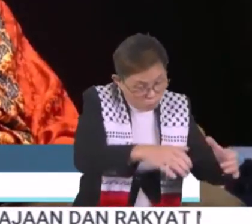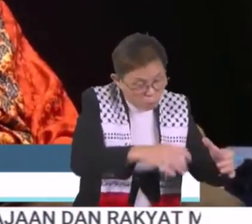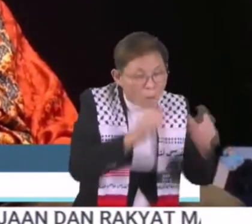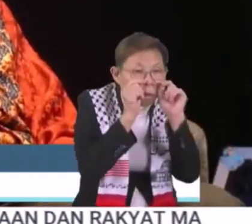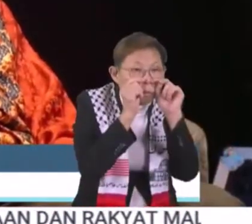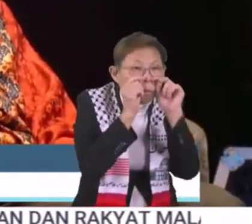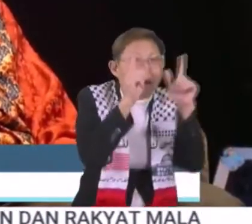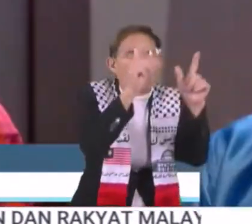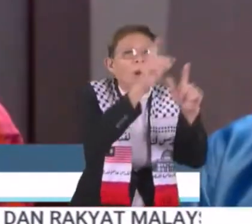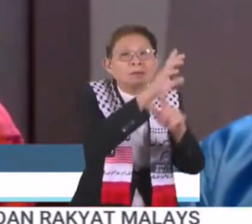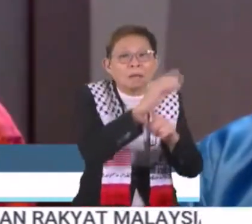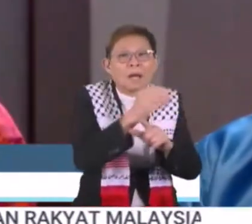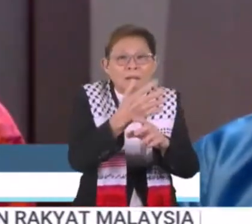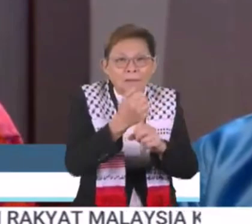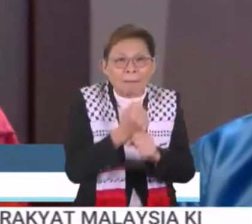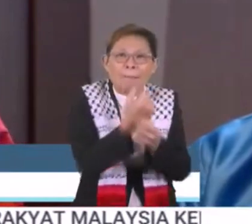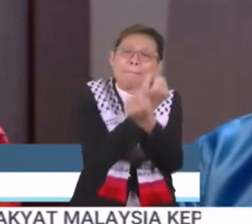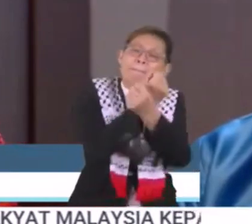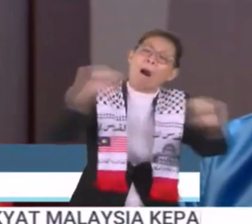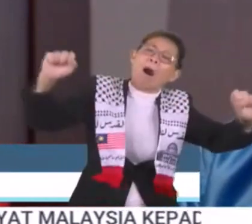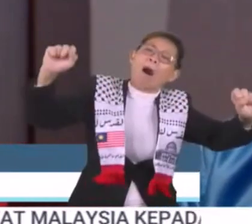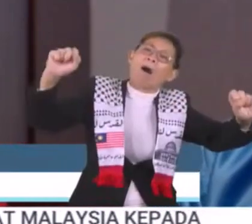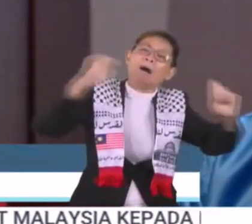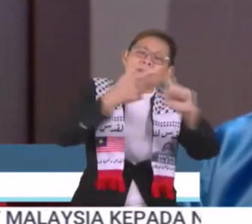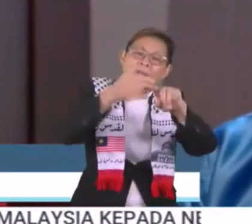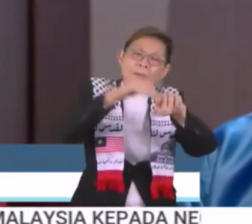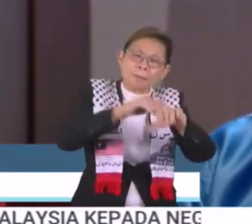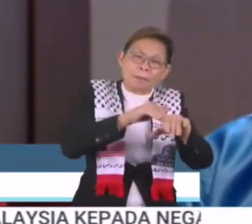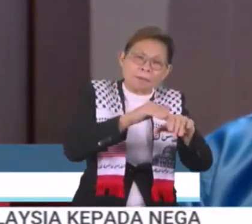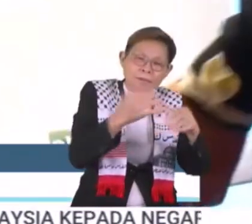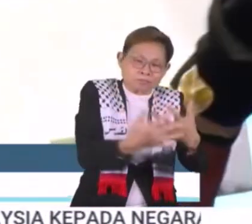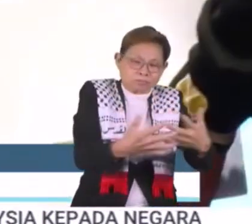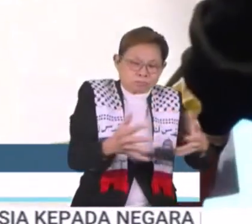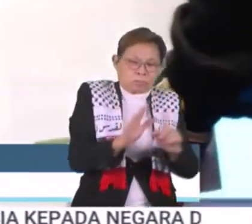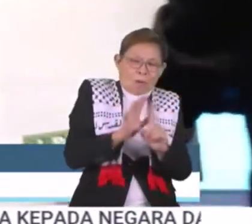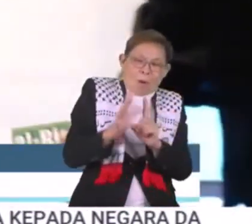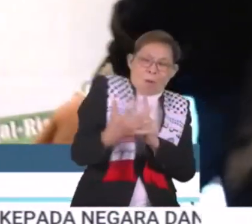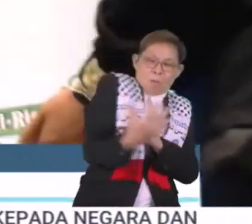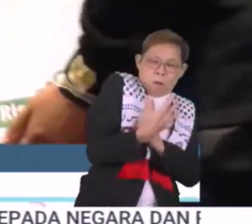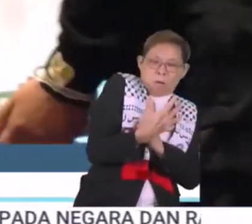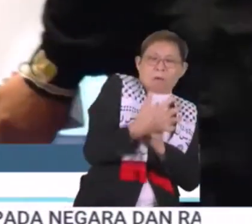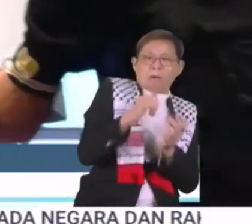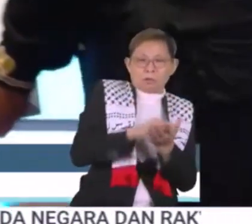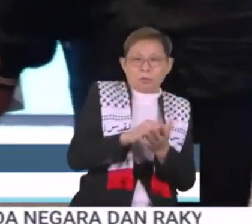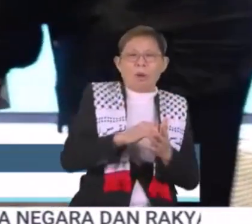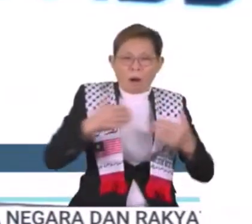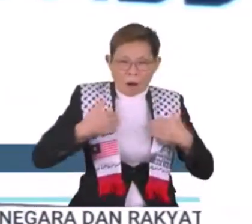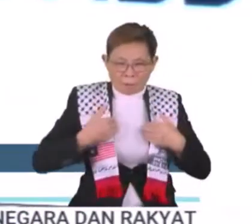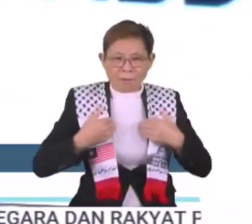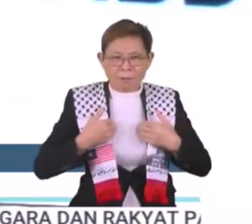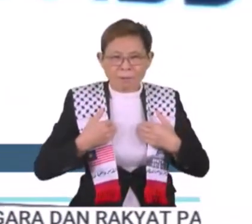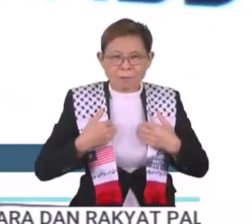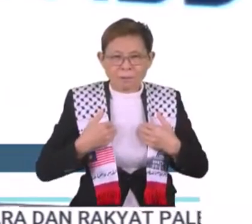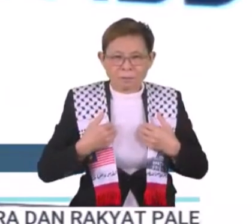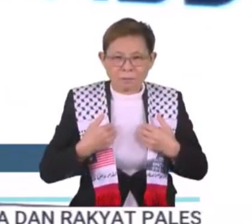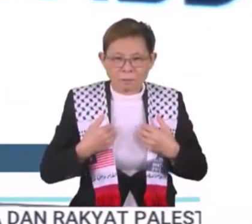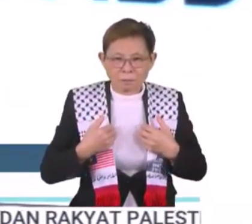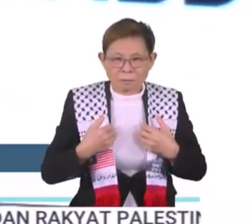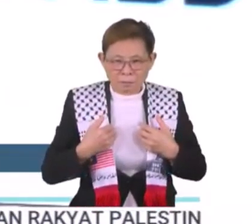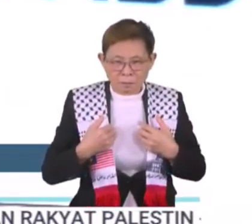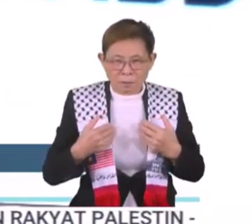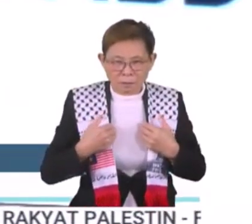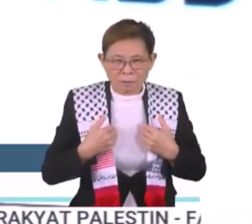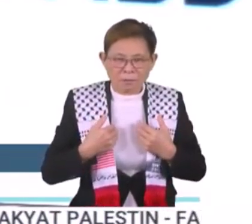sedar dan dapat membebaskan diri daripada kongkongan tersebut. Masih ada lagi yang